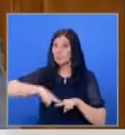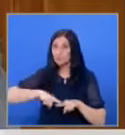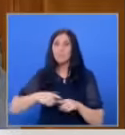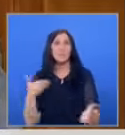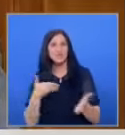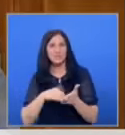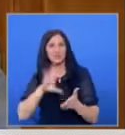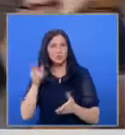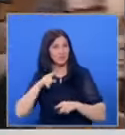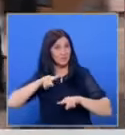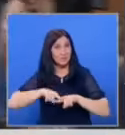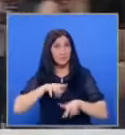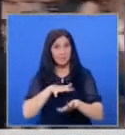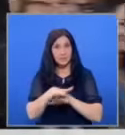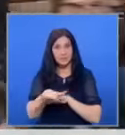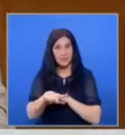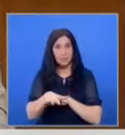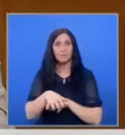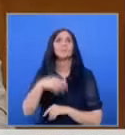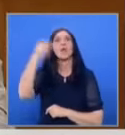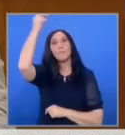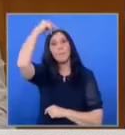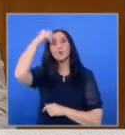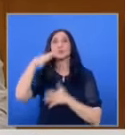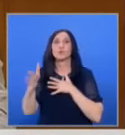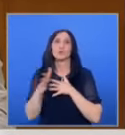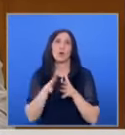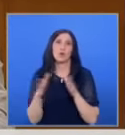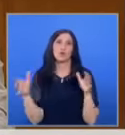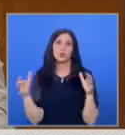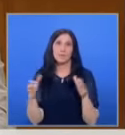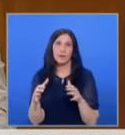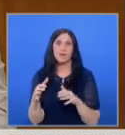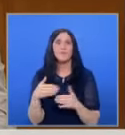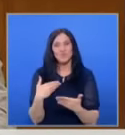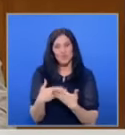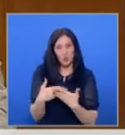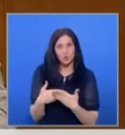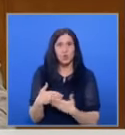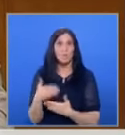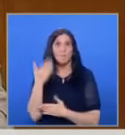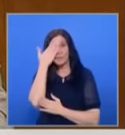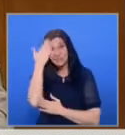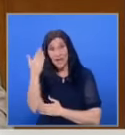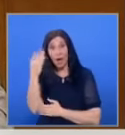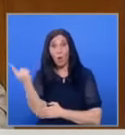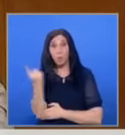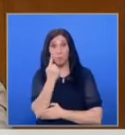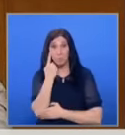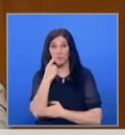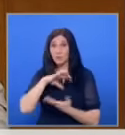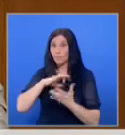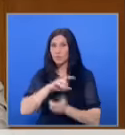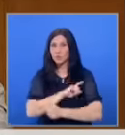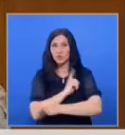срещу цялата съдебна система. Българското народно събрание току-що призна от първата